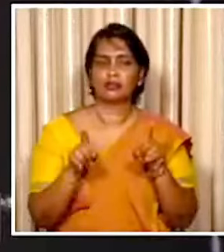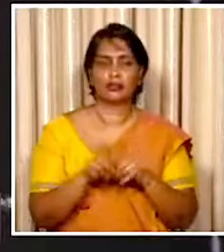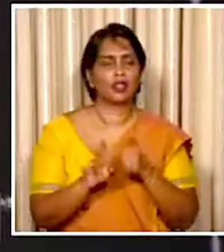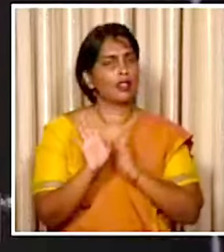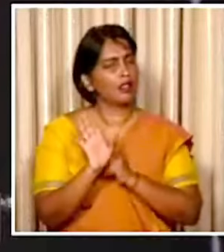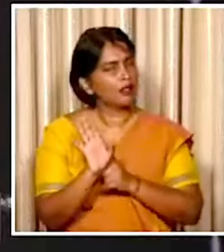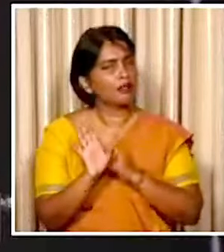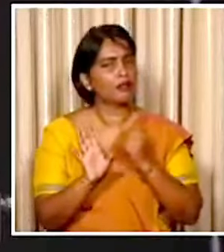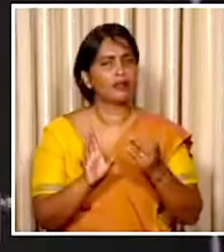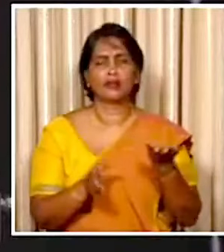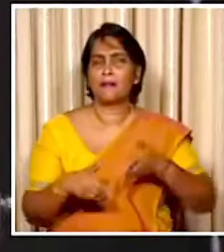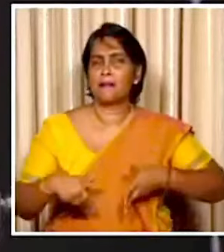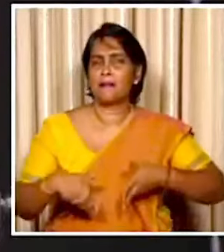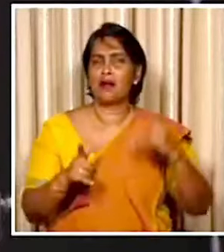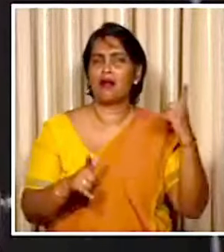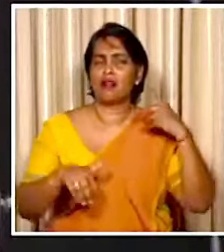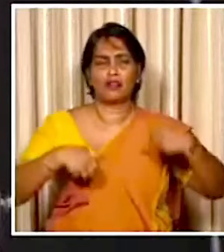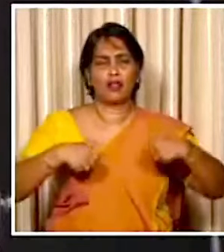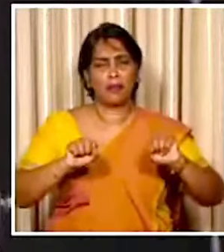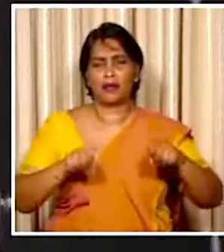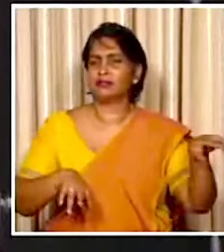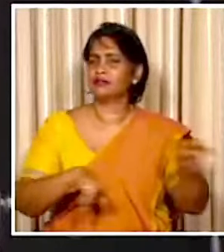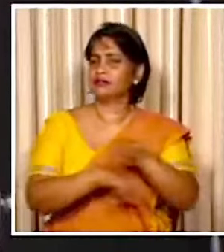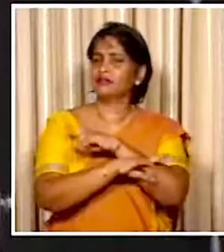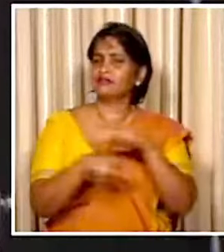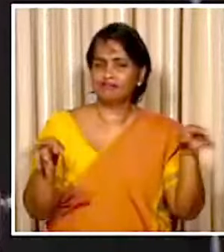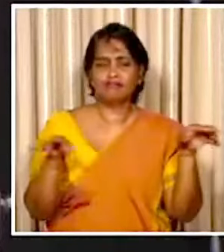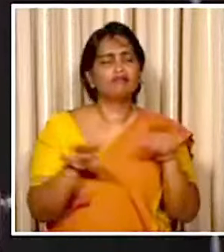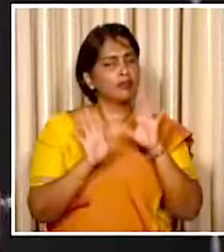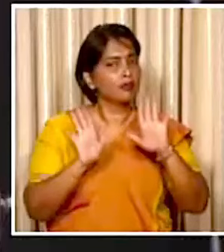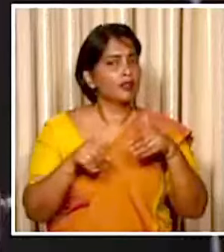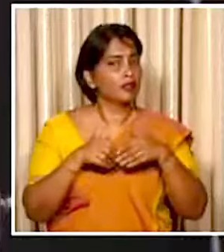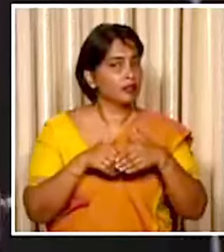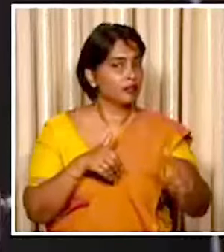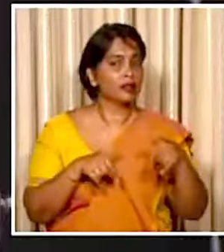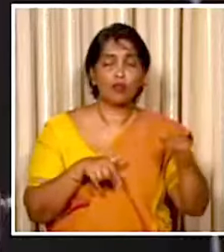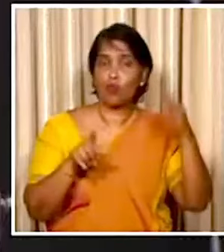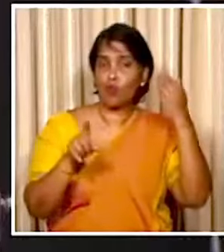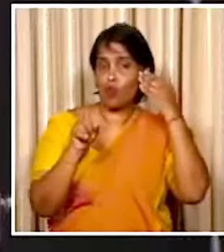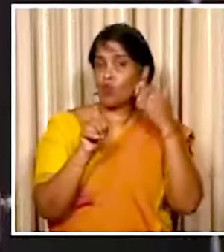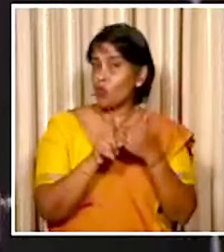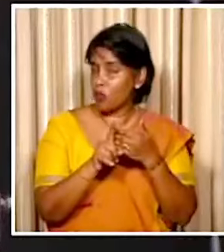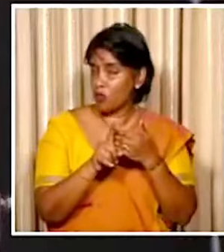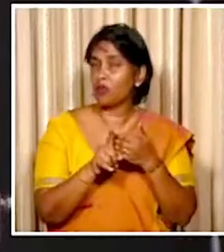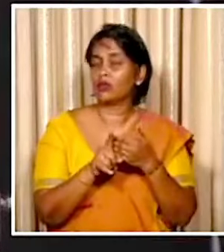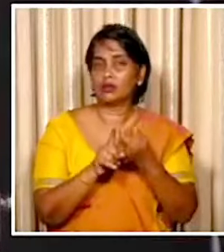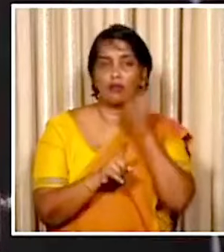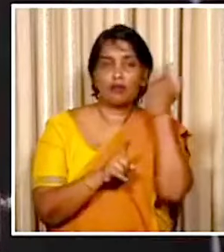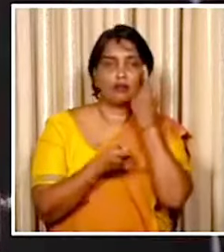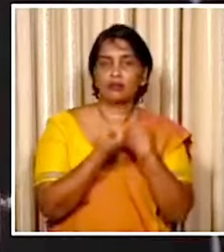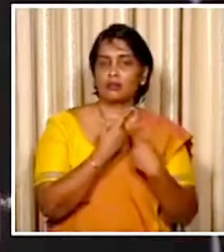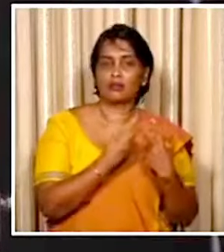වෙලේම බැරුවොත් පාරේ හමුදා බයිසිකල් යනවා. මේ වෙනතෙක් මේ කාරණේ සම්බන්ධව සොයා